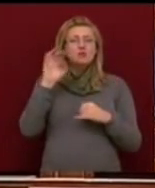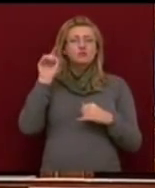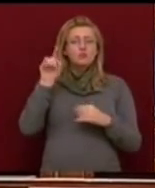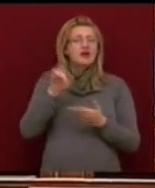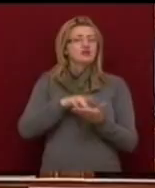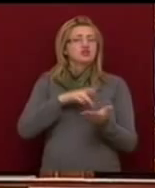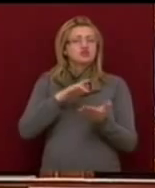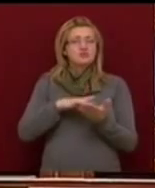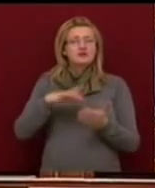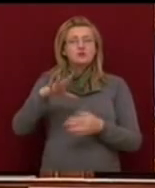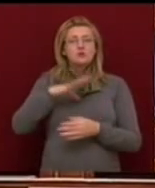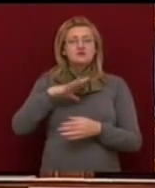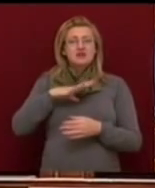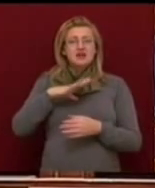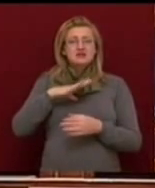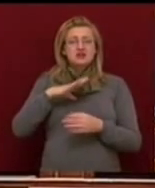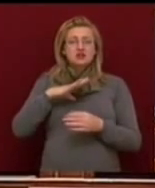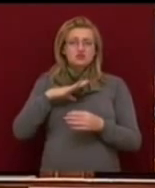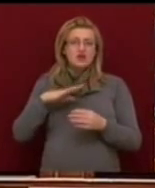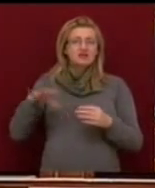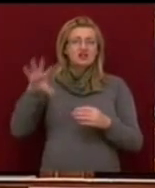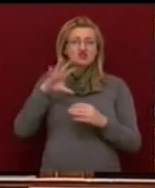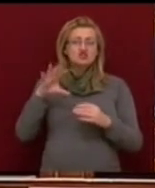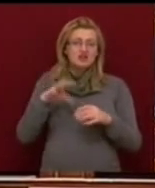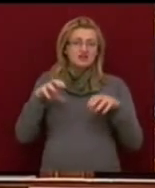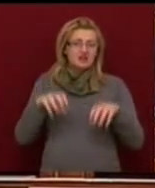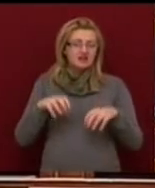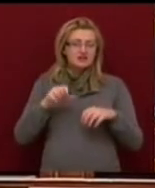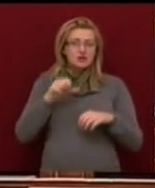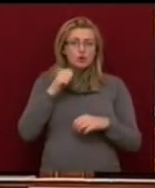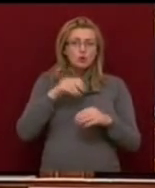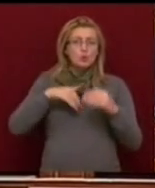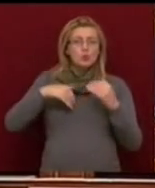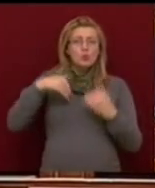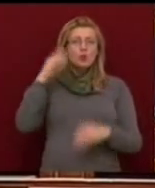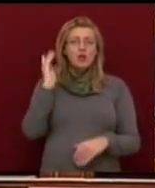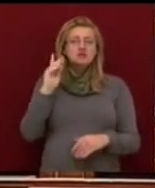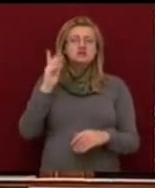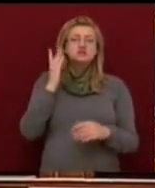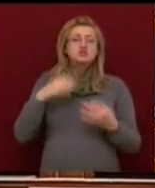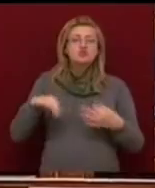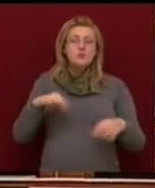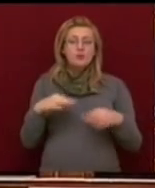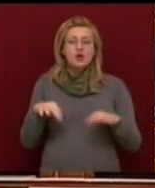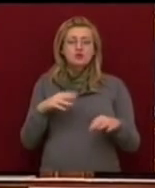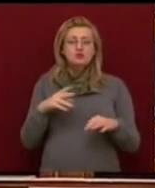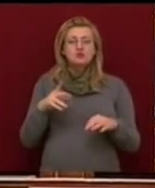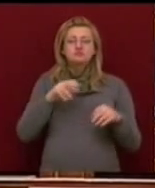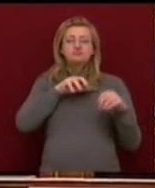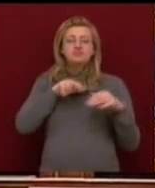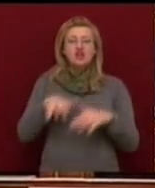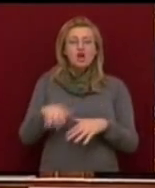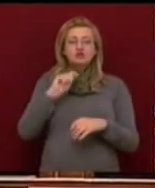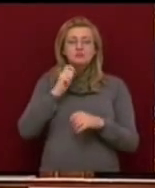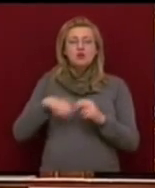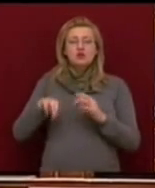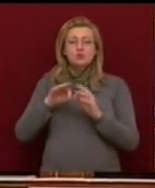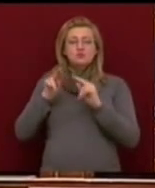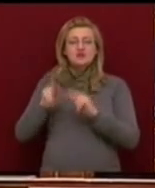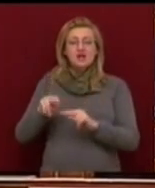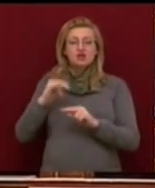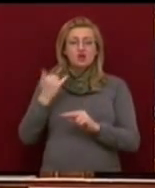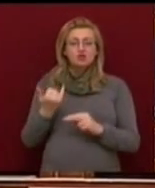ismét kockázatos térséggé tették. A görög, az olasz és a spanyol pánik kihat Magyarországra is. Ebben a